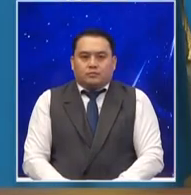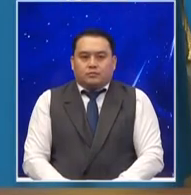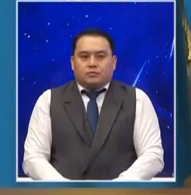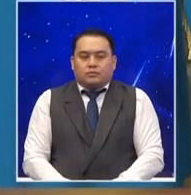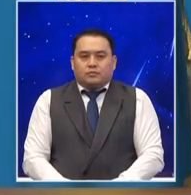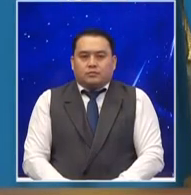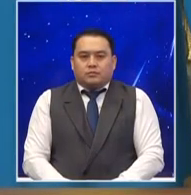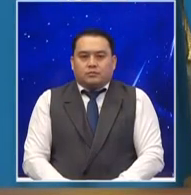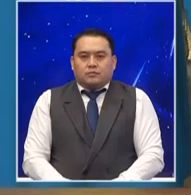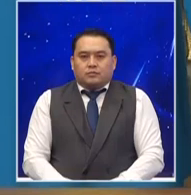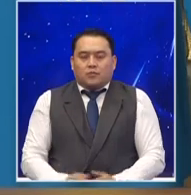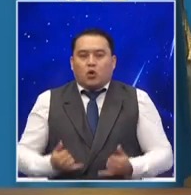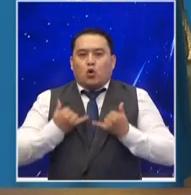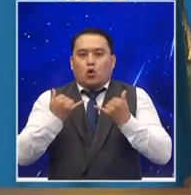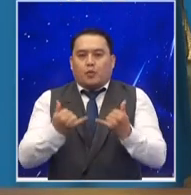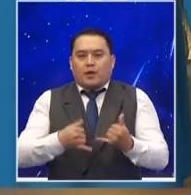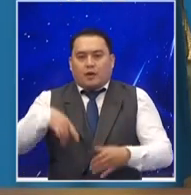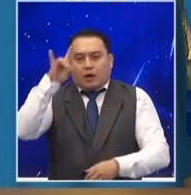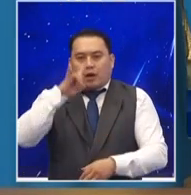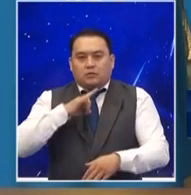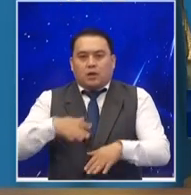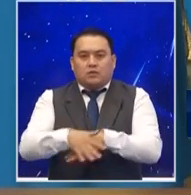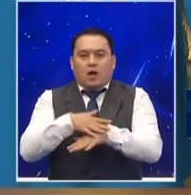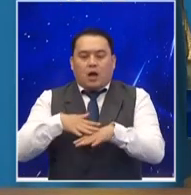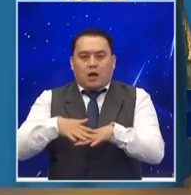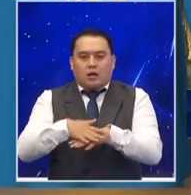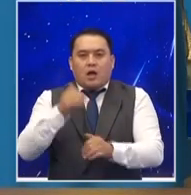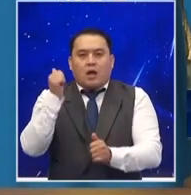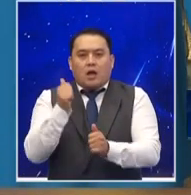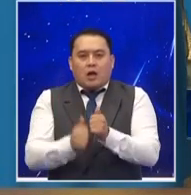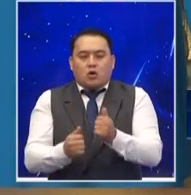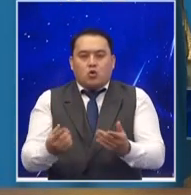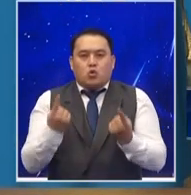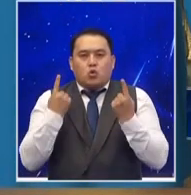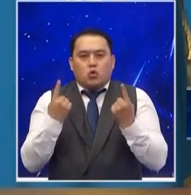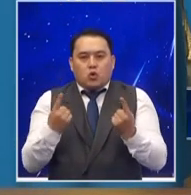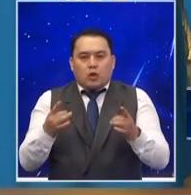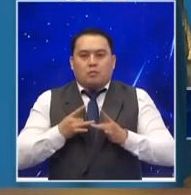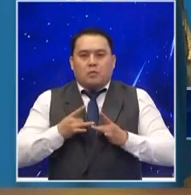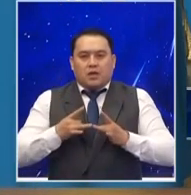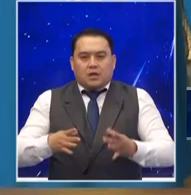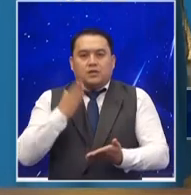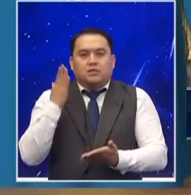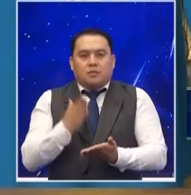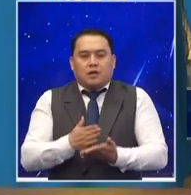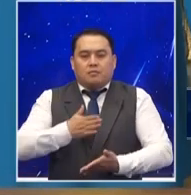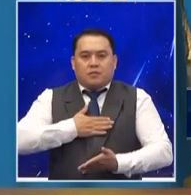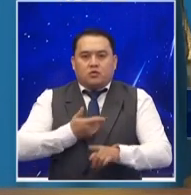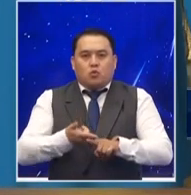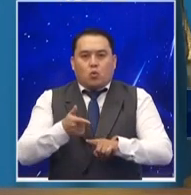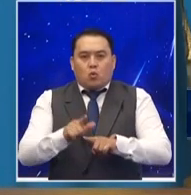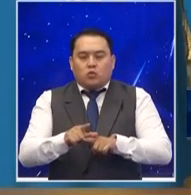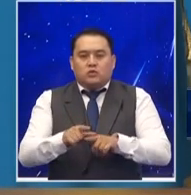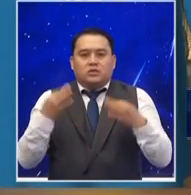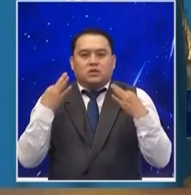Құрметті қазақстандықтар, отандастар, әр елдің ең ұлы, ең қастерлі мерекесі бар. Біз үшін ол тәуелсіздік